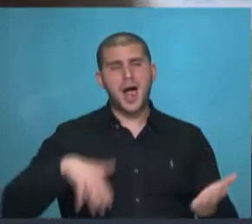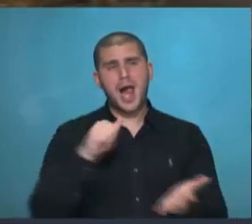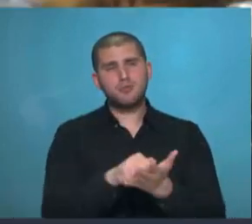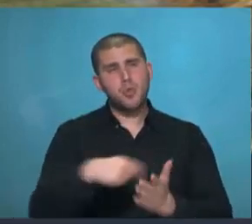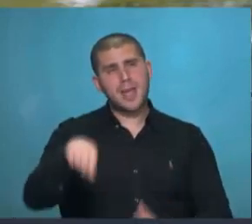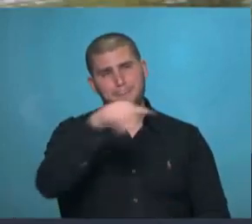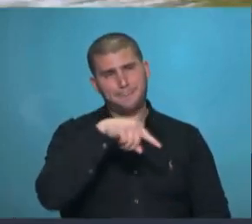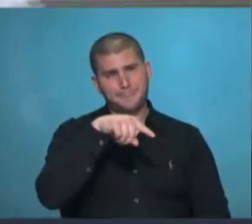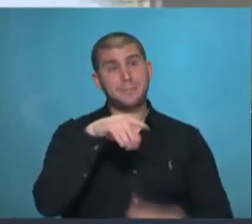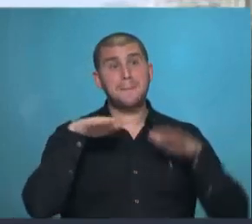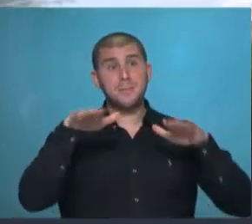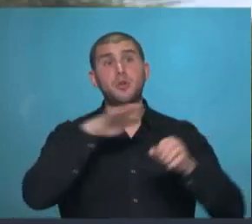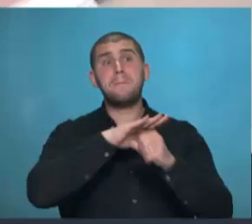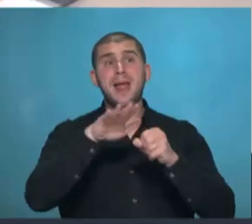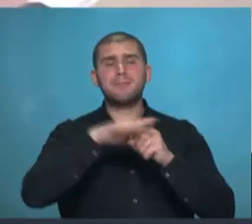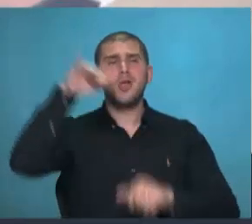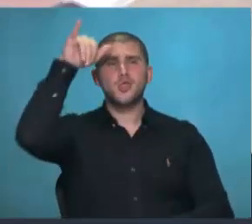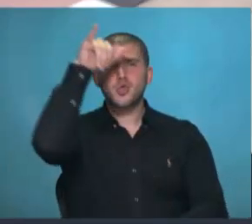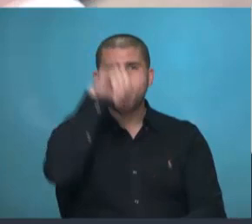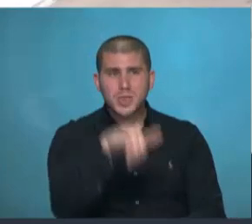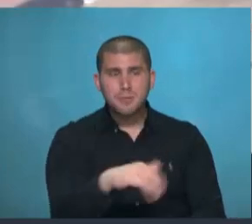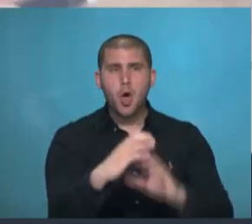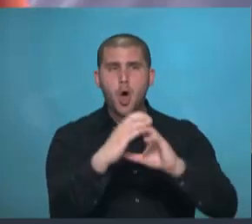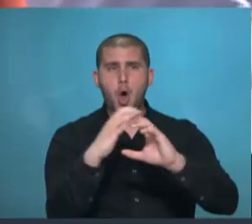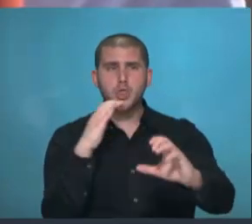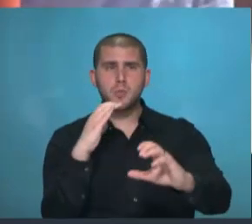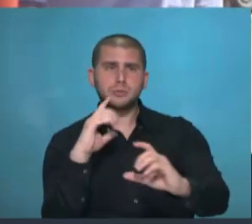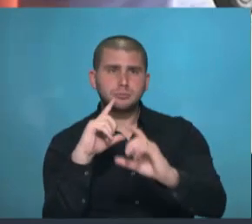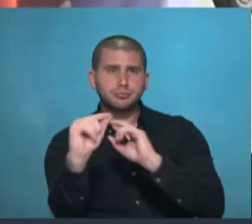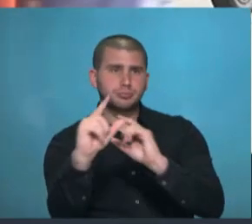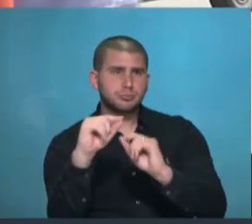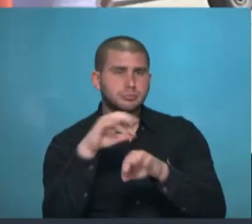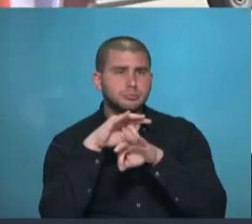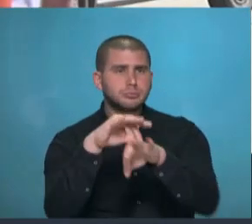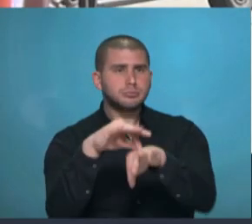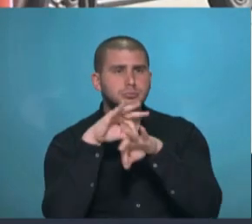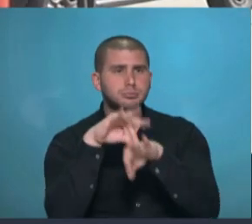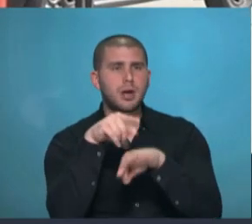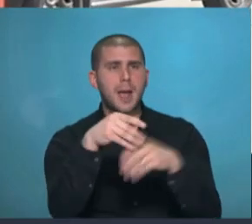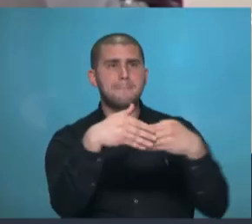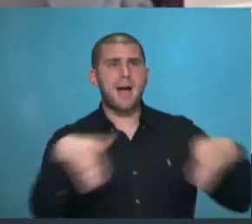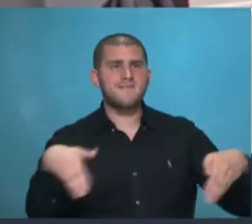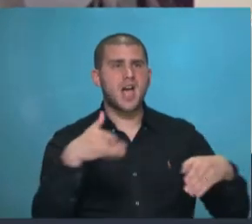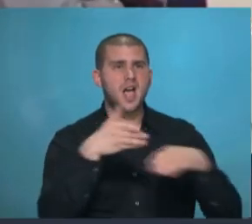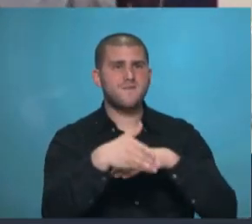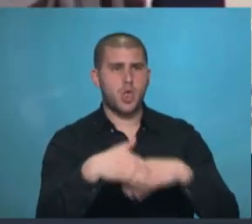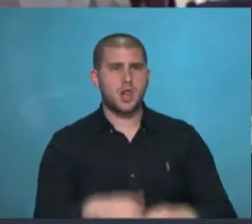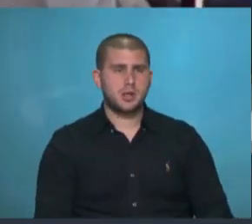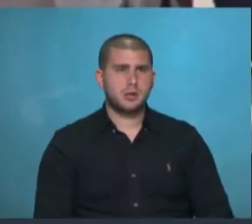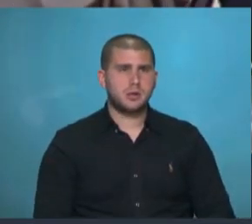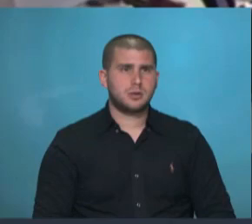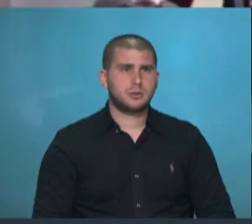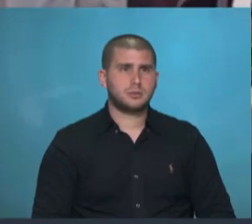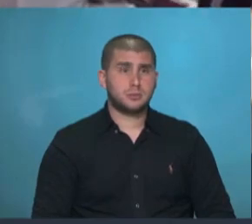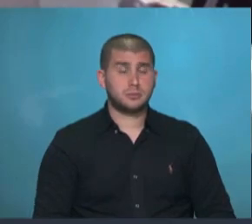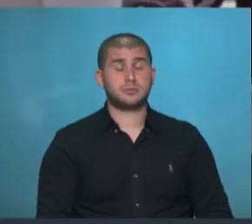חשבונכם. המטוסים המלאים נוחתים, אוטובוסים שלמים מעבירים אותם למעברי הגבול.